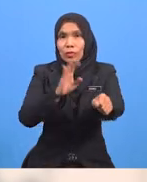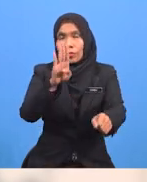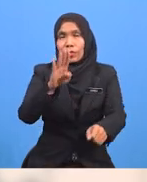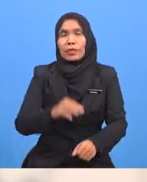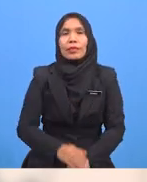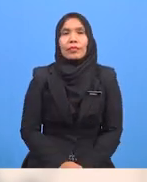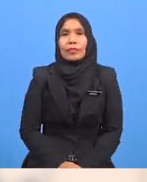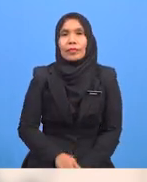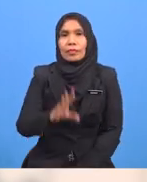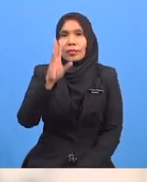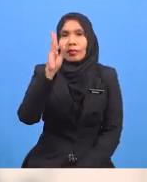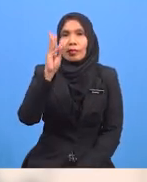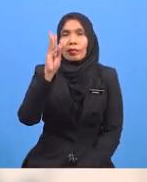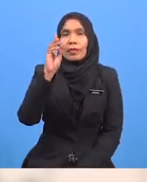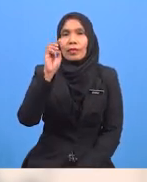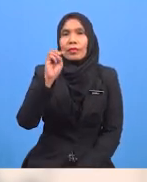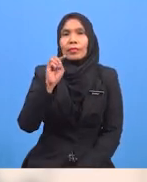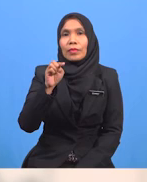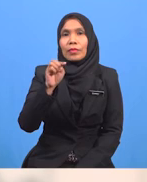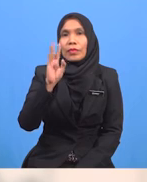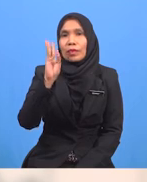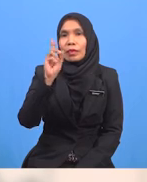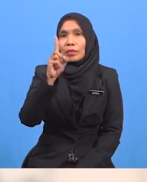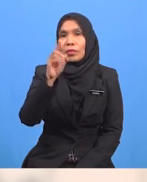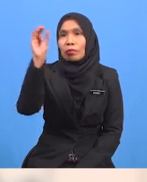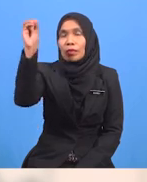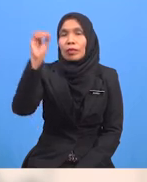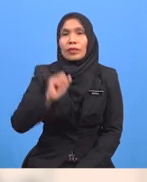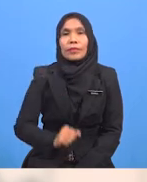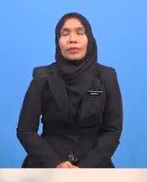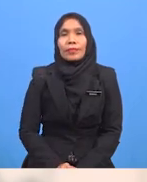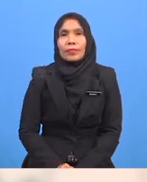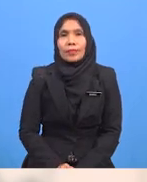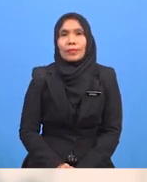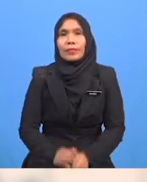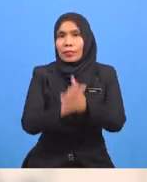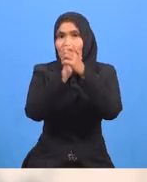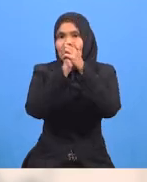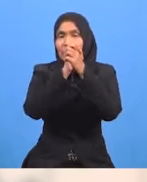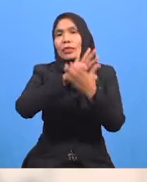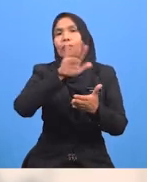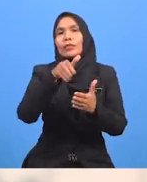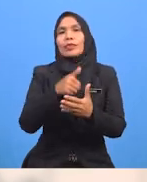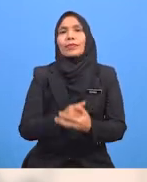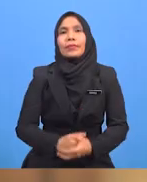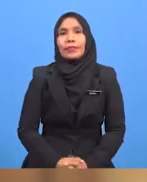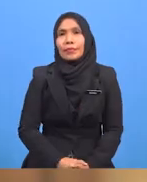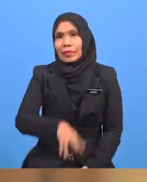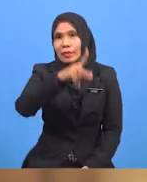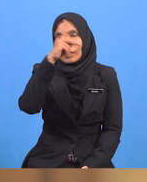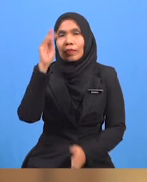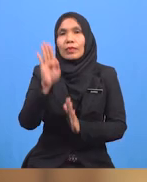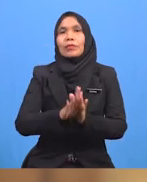adalah 6 perpuluhan 61 darjo sahnya semua Hai